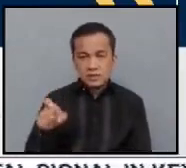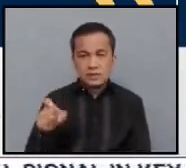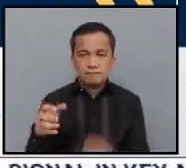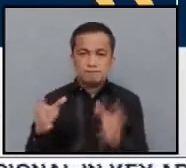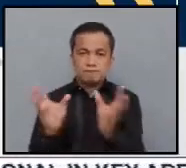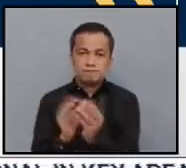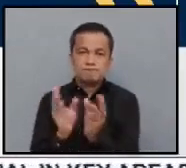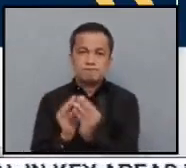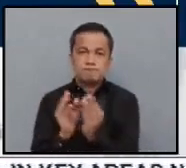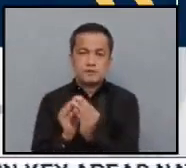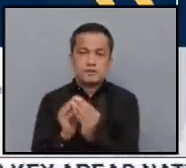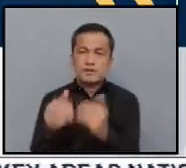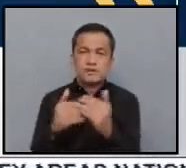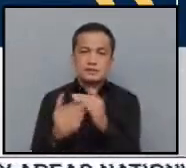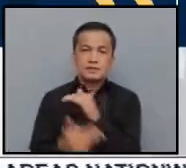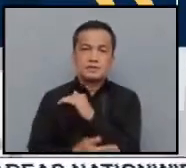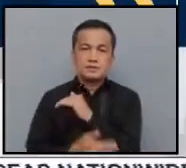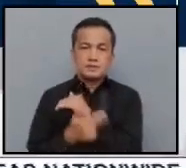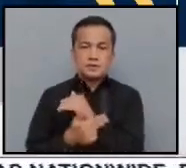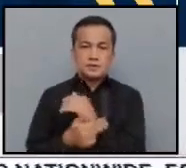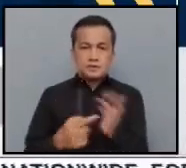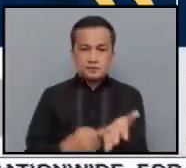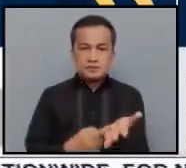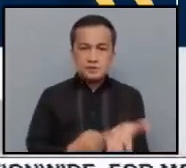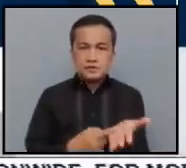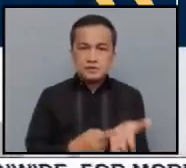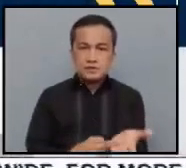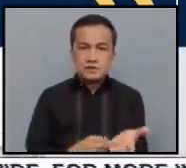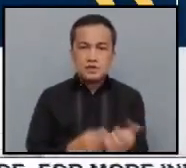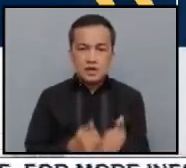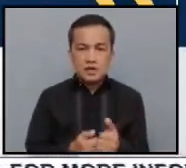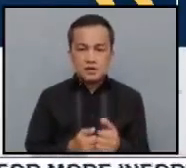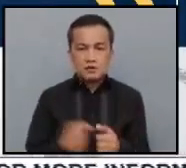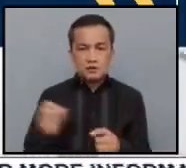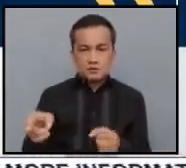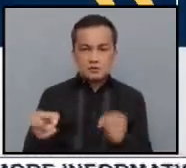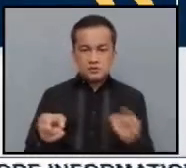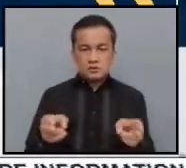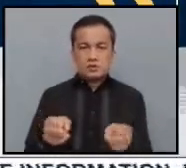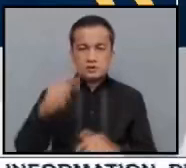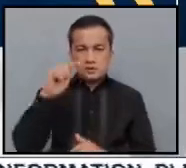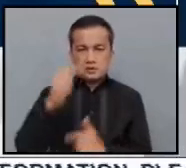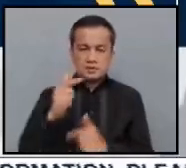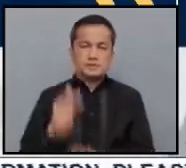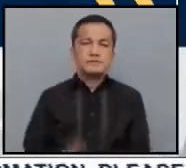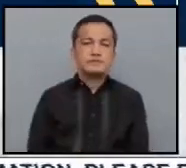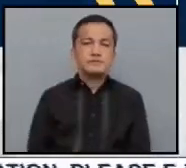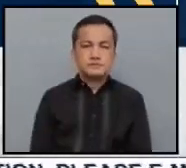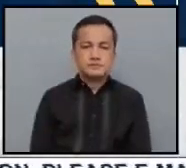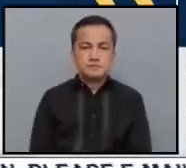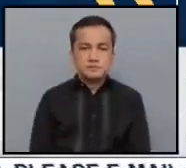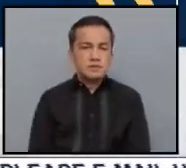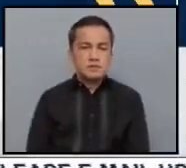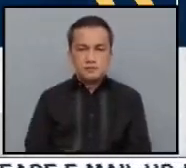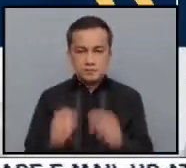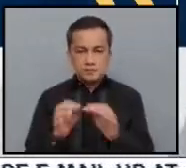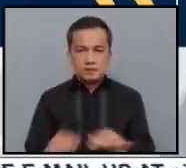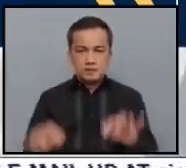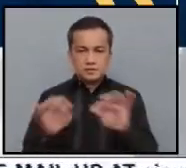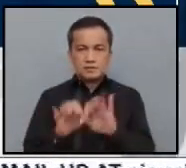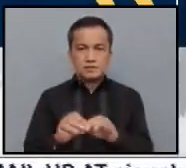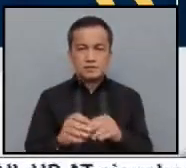mga hotels doon at pag-usapan kung paano may implement yung carrying capacity of the island. Kasi very important na ma-preserve natin